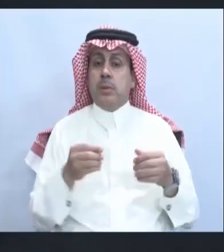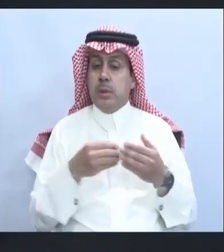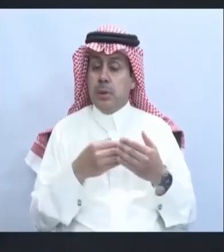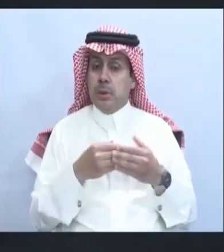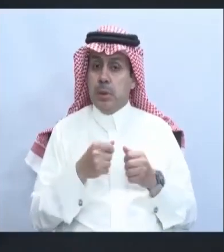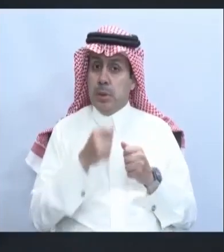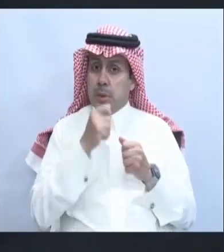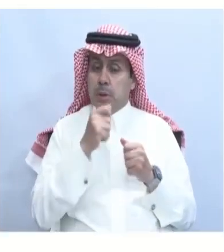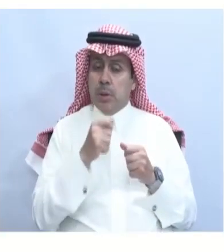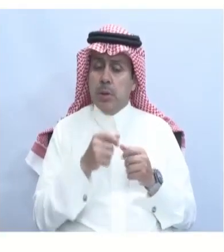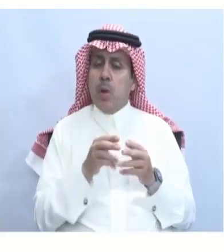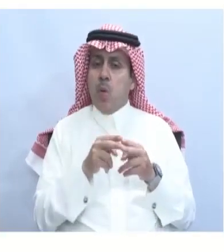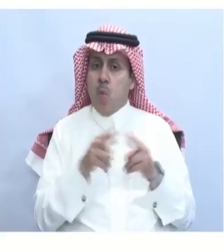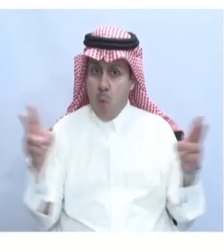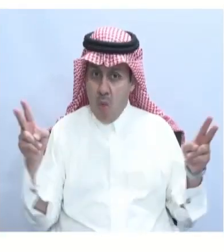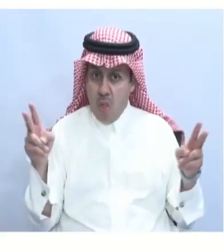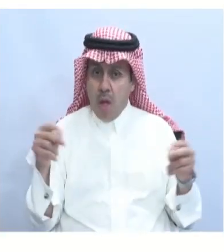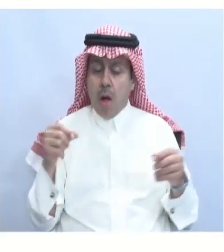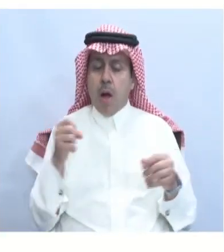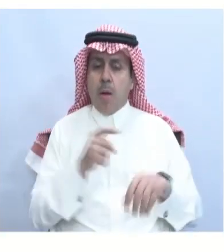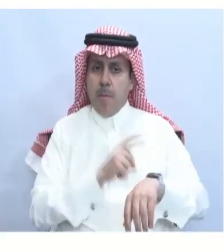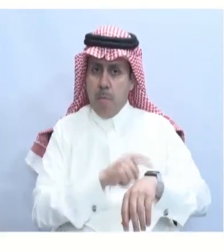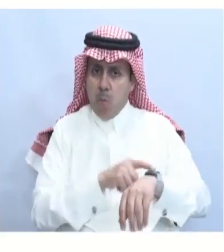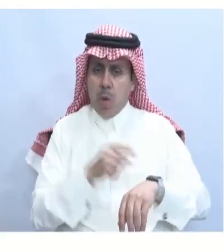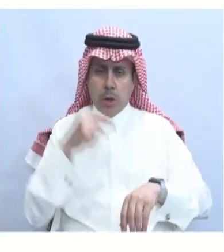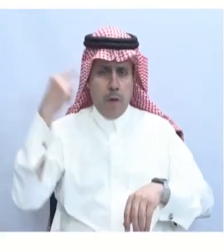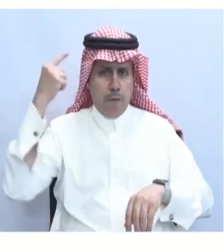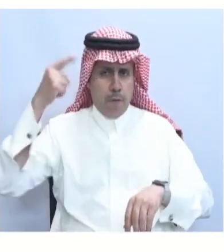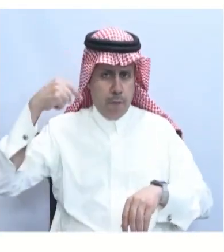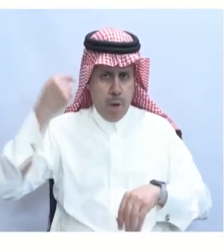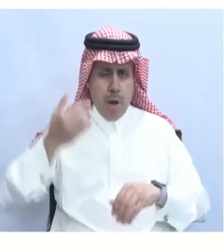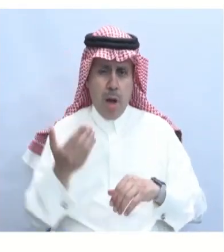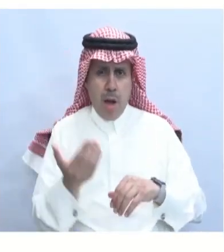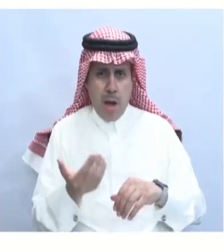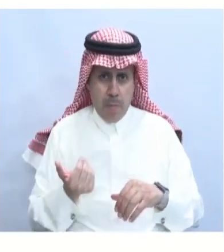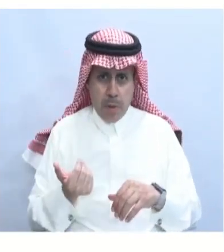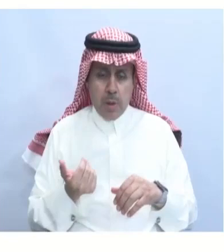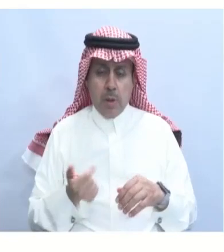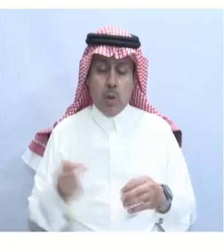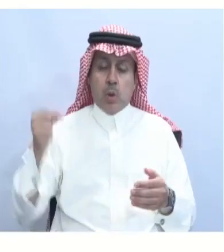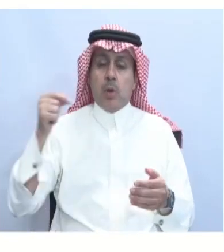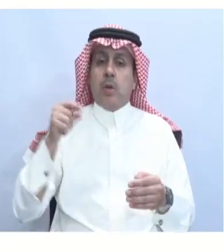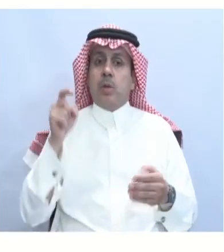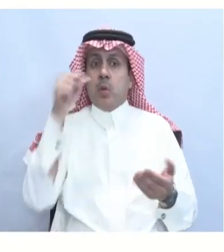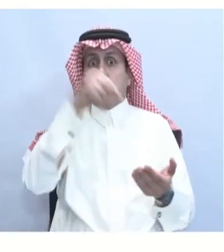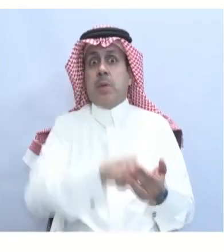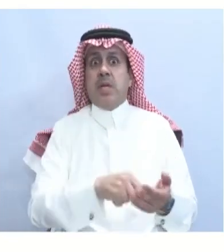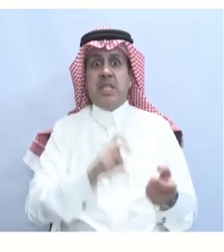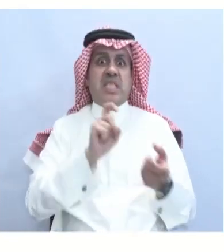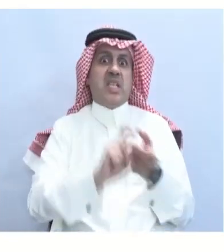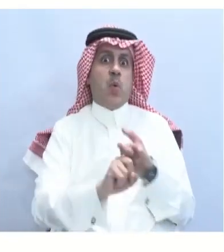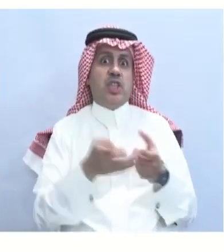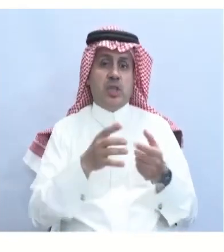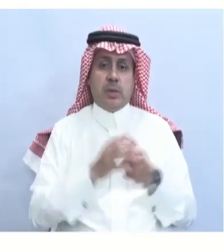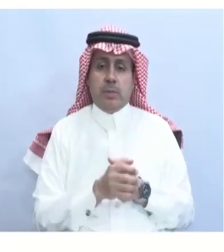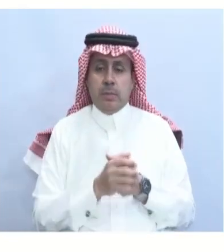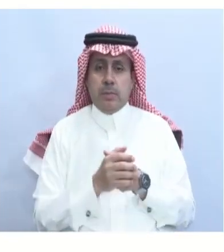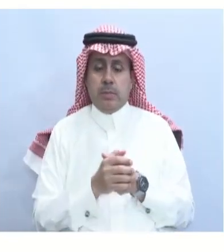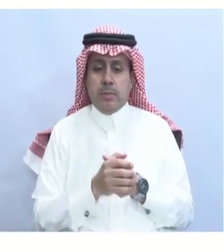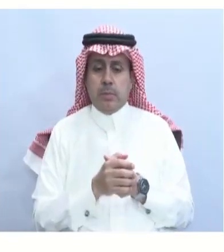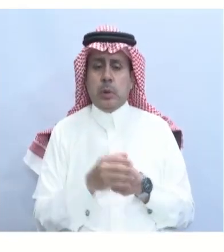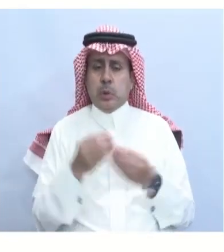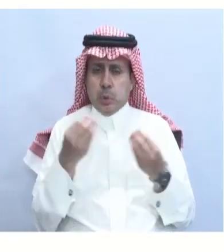مهله التفكير للمراه قبل ان تقدم على الزواج الجديد فهناك فرصه